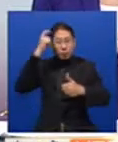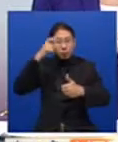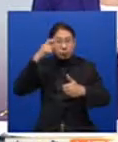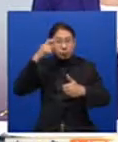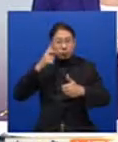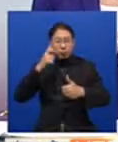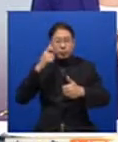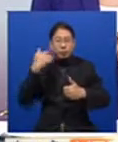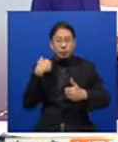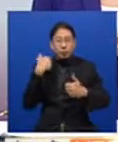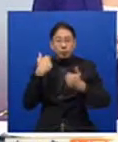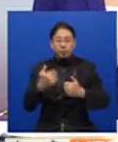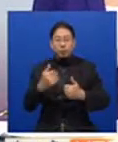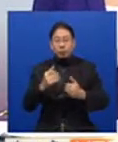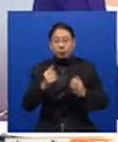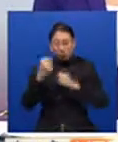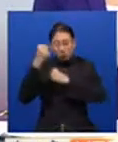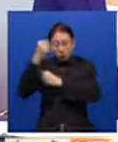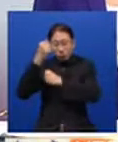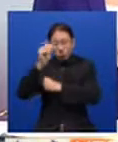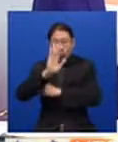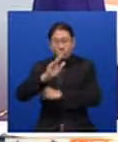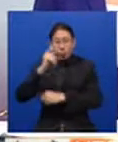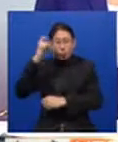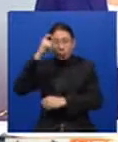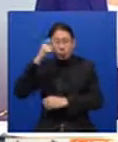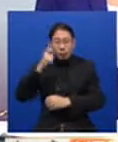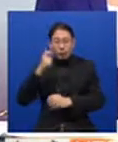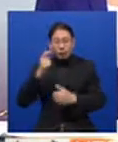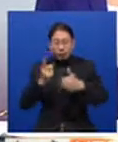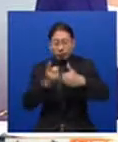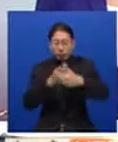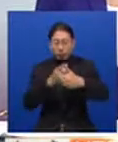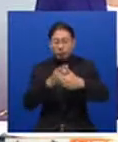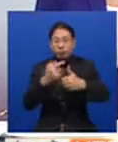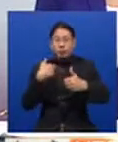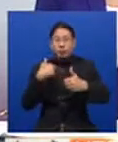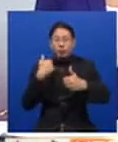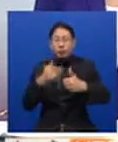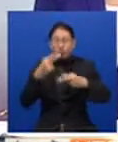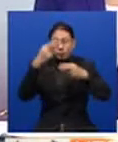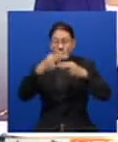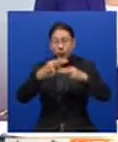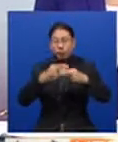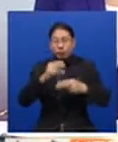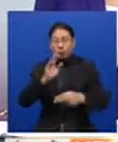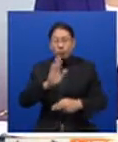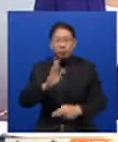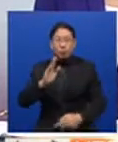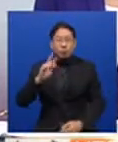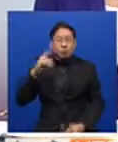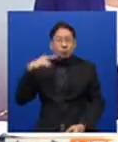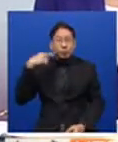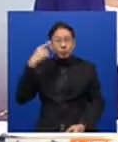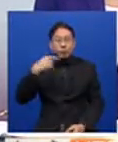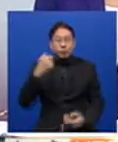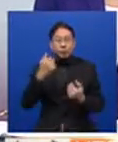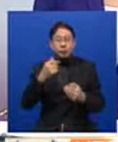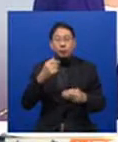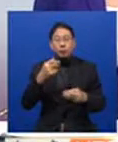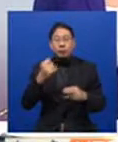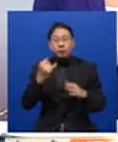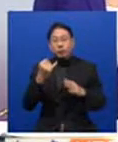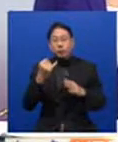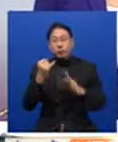สตรีผู้ต่อสู้เพื่อประชาธิปไตยแห่งเมียนมาร์ด้วยนะคะส่วนอันดับที่ 1นะคะก็มีรายชื่อของคุณอินทิราอาคาร 4ค่ะ